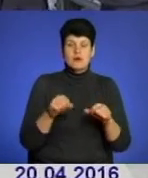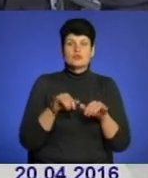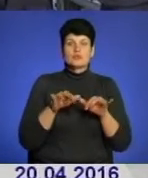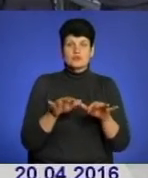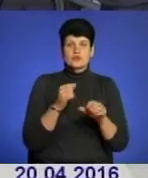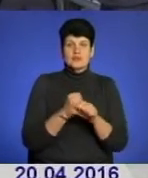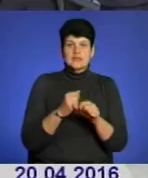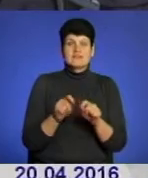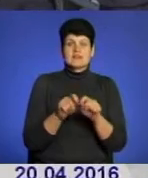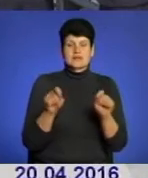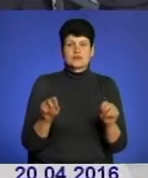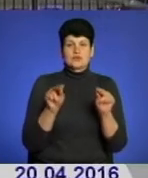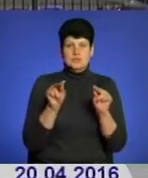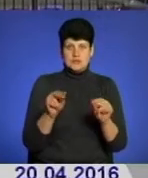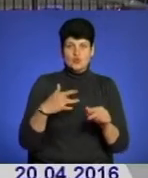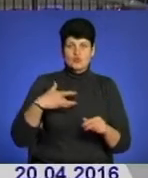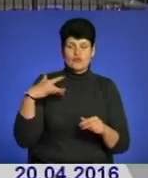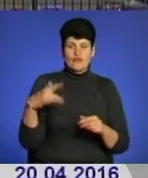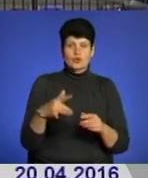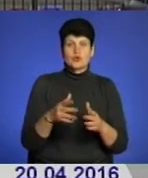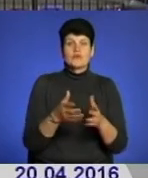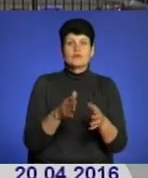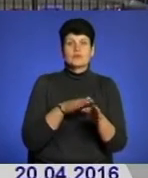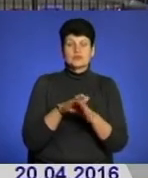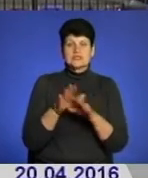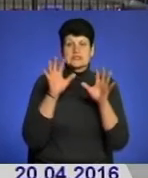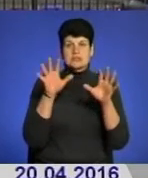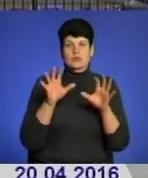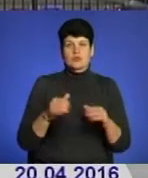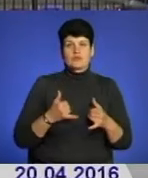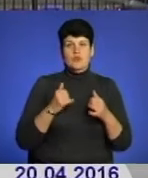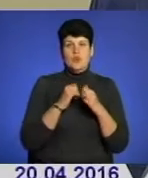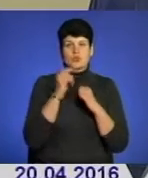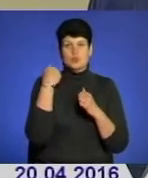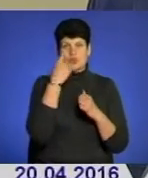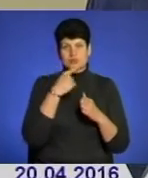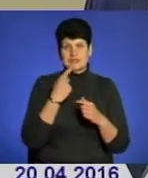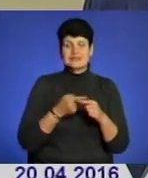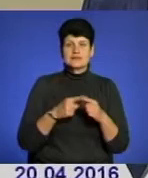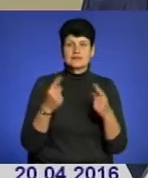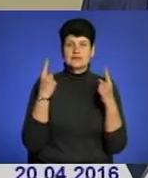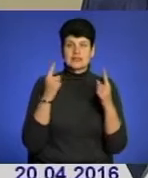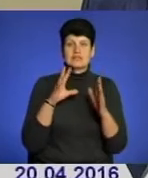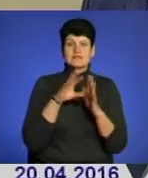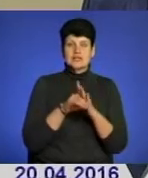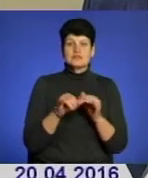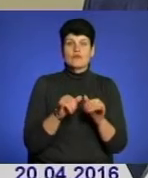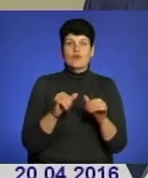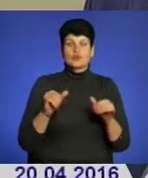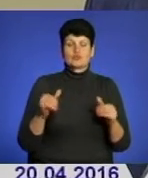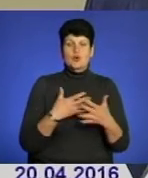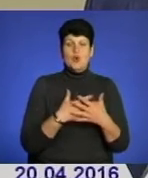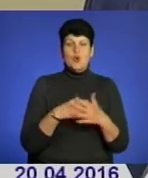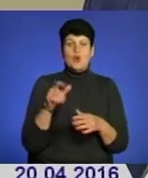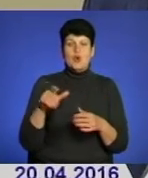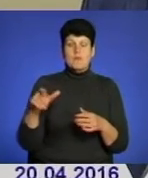і чесно, суворо дотримуючись закону і поважаючи кожну особистість. Це вагомий внесок і в розвиток громади,